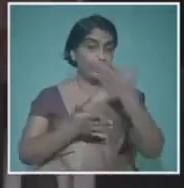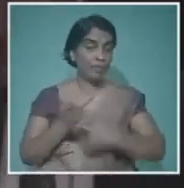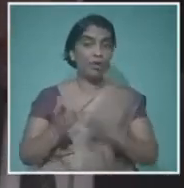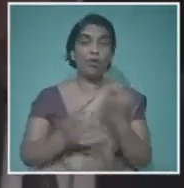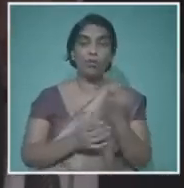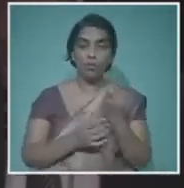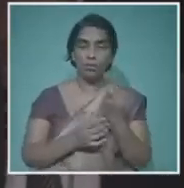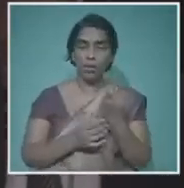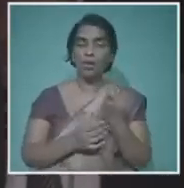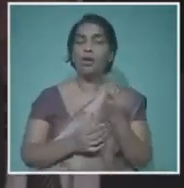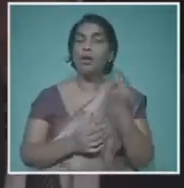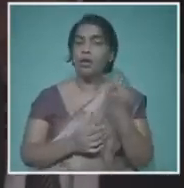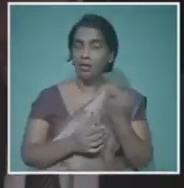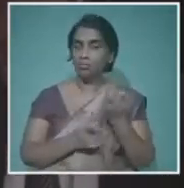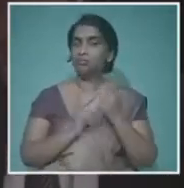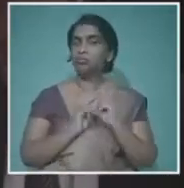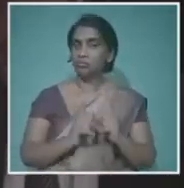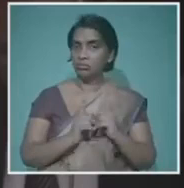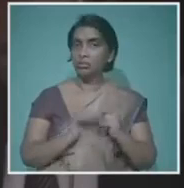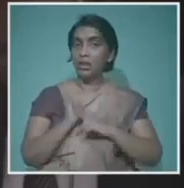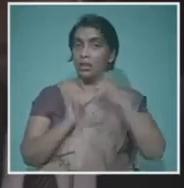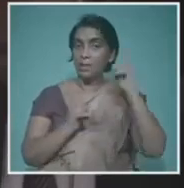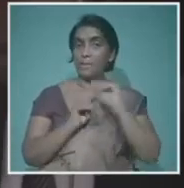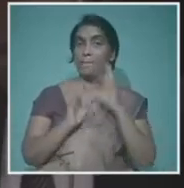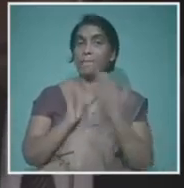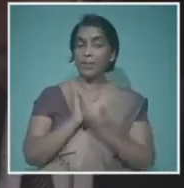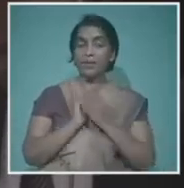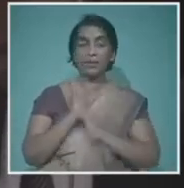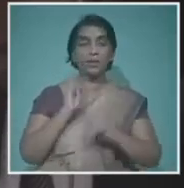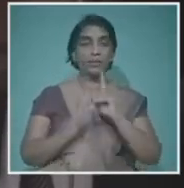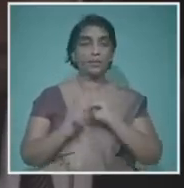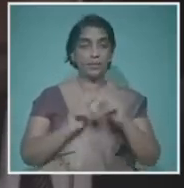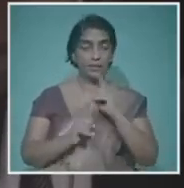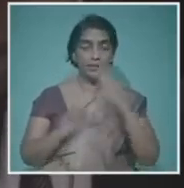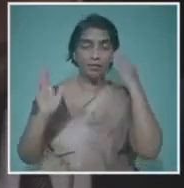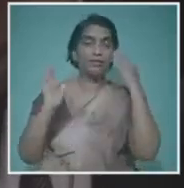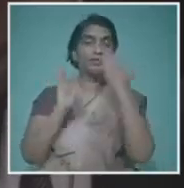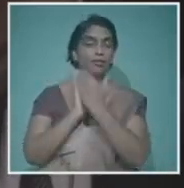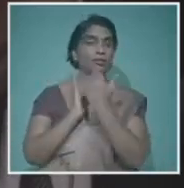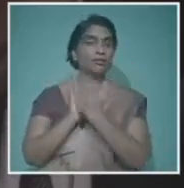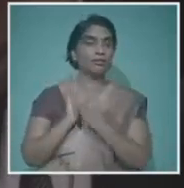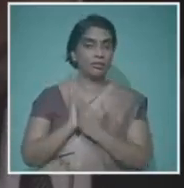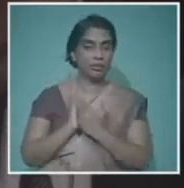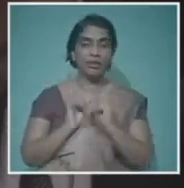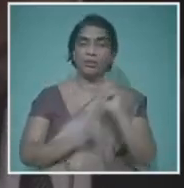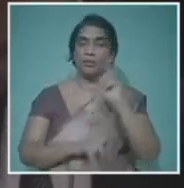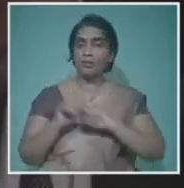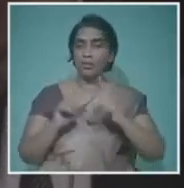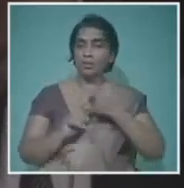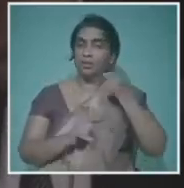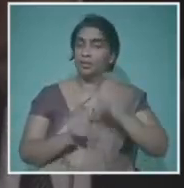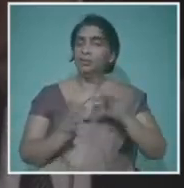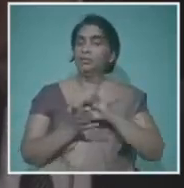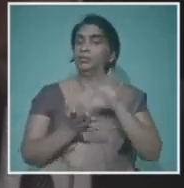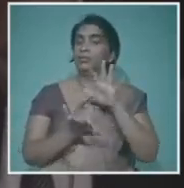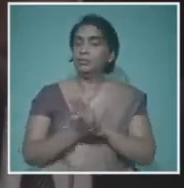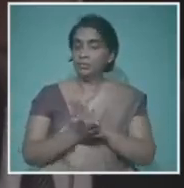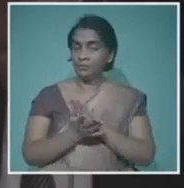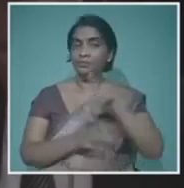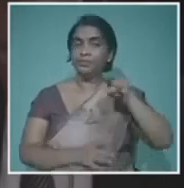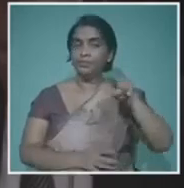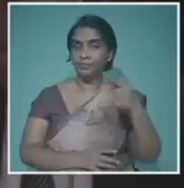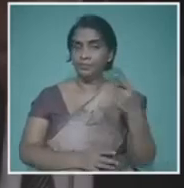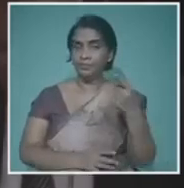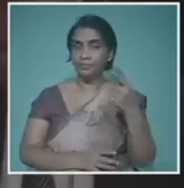ආර්ථික ස්ථායික හා ජාතික ප්‍රතිපත්ති අමාත්‍යංශයේ සම්බන්ධ කරුණු පිළිබඳ පාර්ලිමේන්තු ස්ථාවරණ යෝග්‍ය